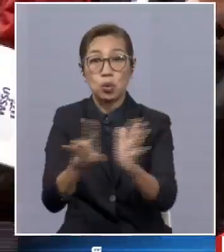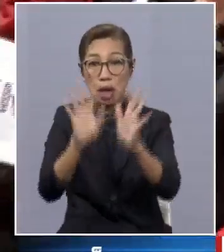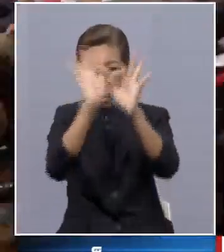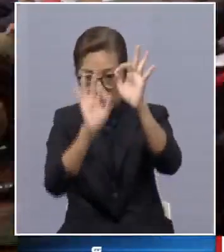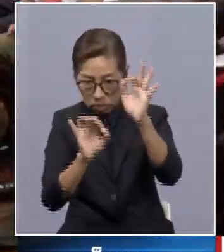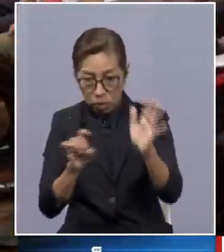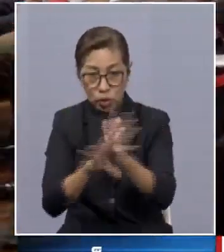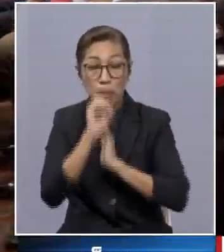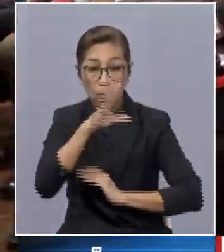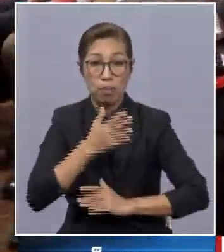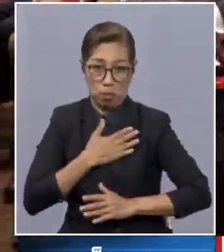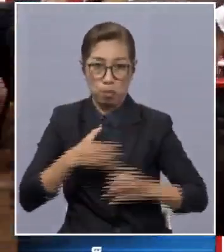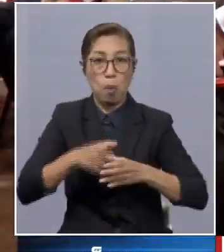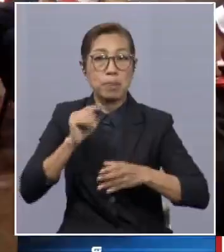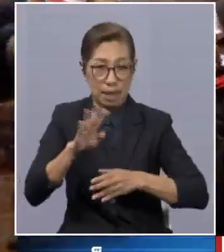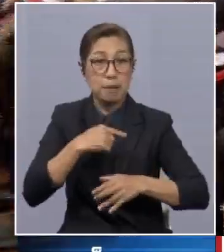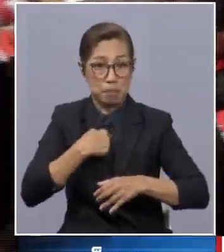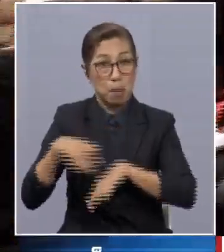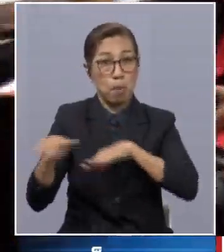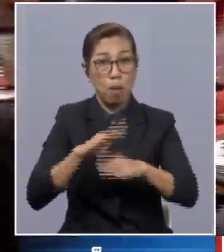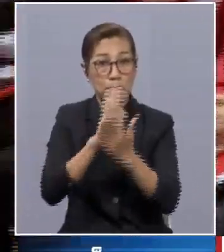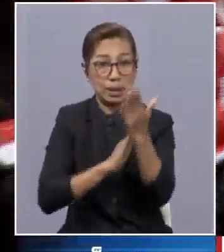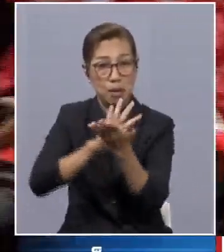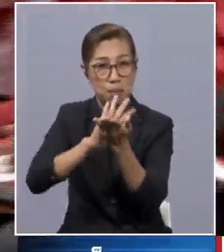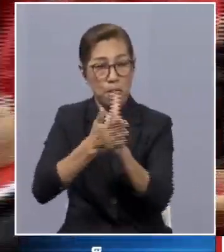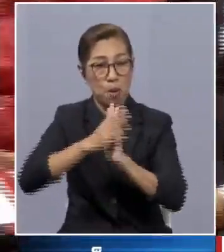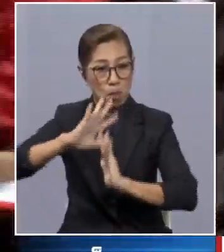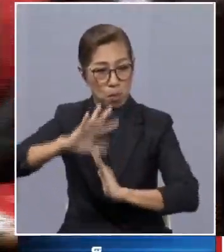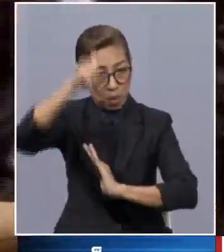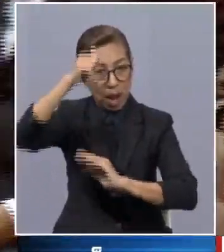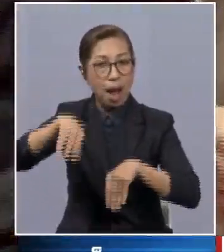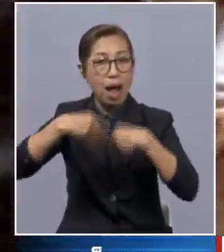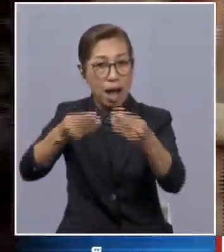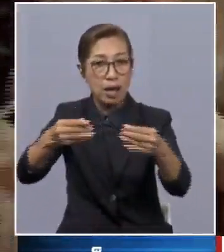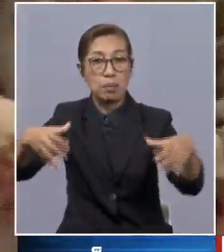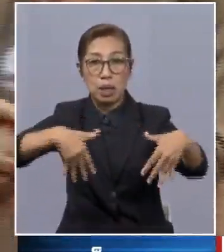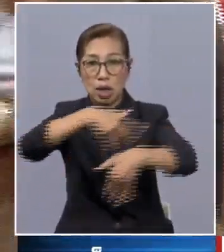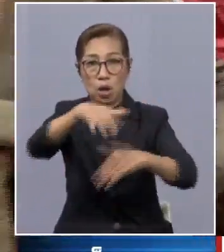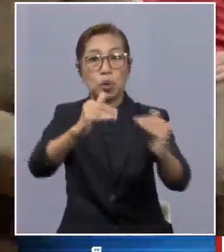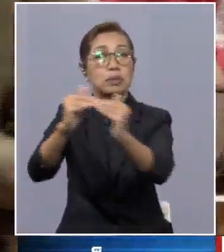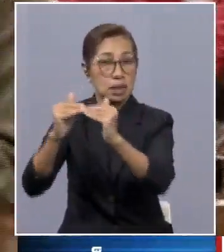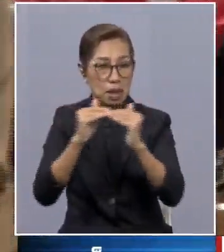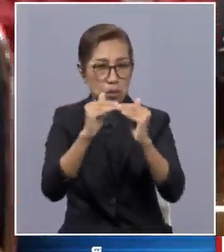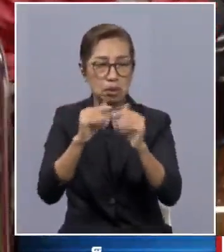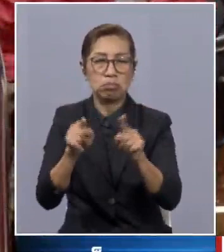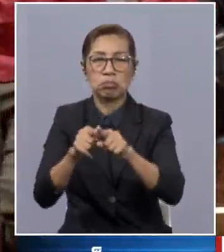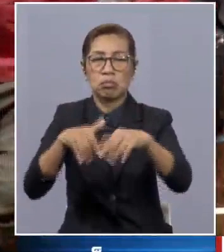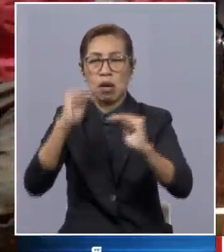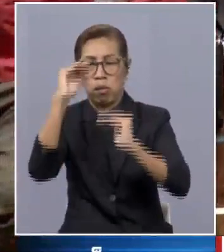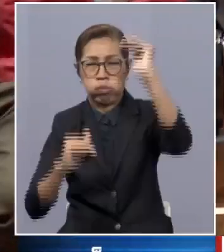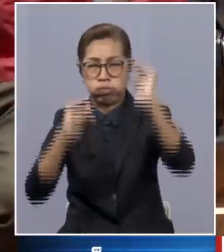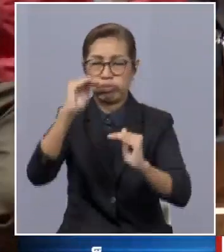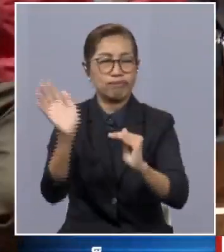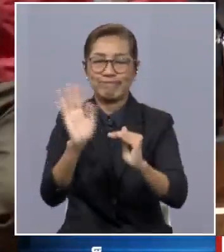ว่าเพื่อไทยเขาก็พร้อมนะในการสร้างความเปลี่ยนแปลงเชิงบวกให้กับประชาชนทุกกลุ่มอย่างเท่าเทียมกันลดความเหลื่อมล้ำในสังคม